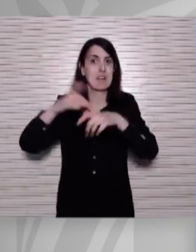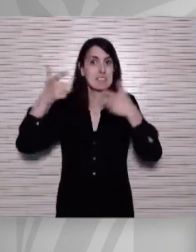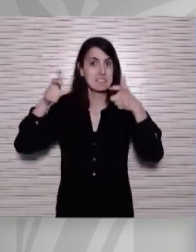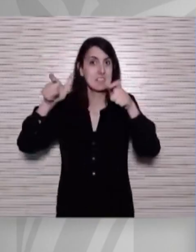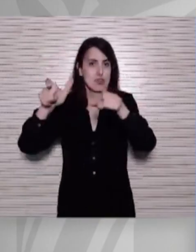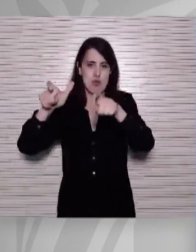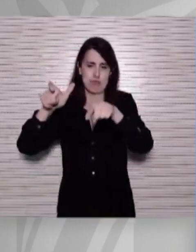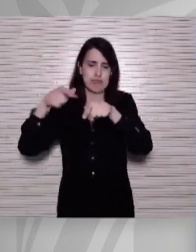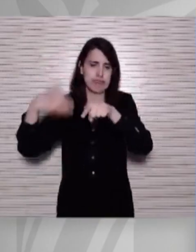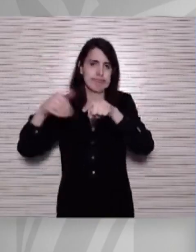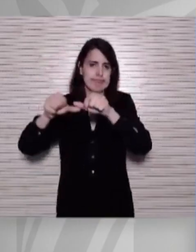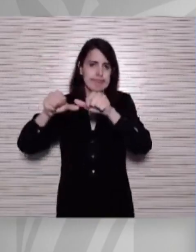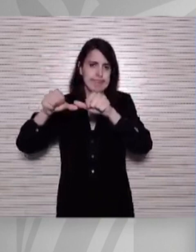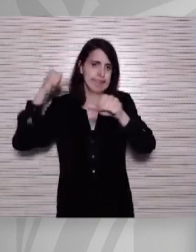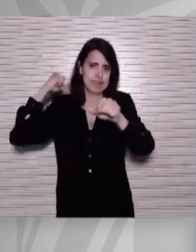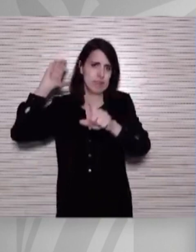certament